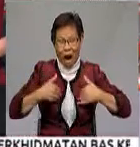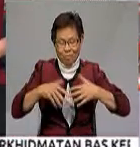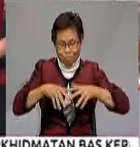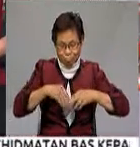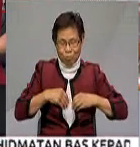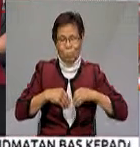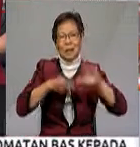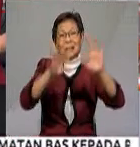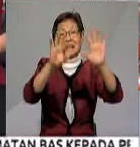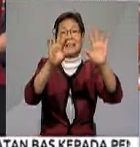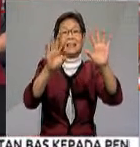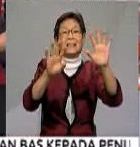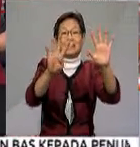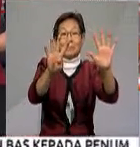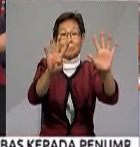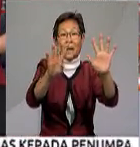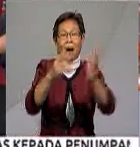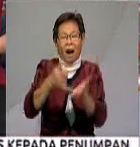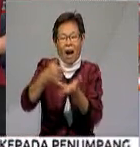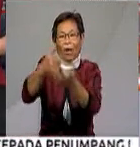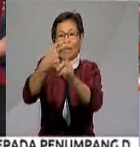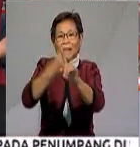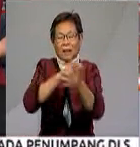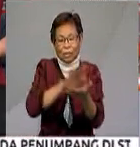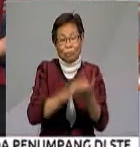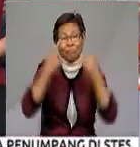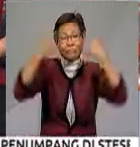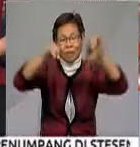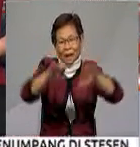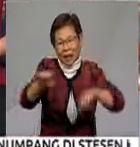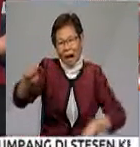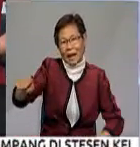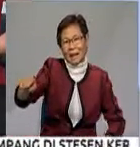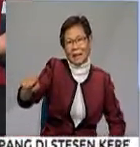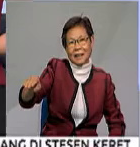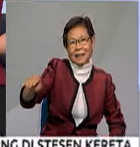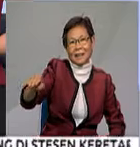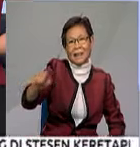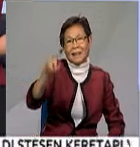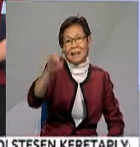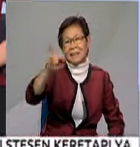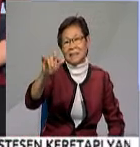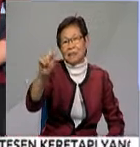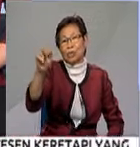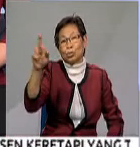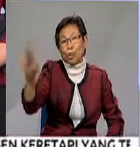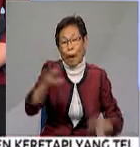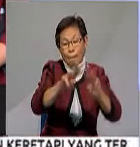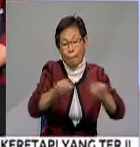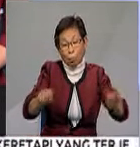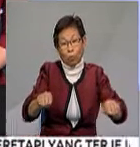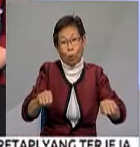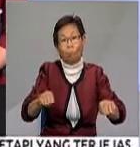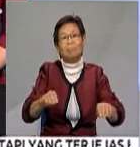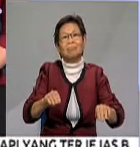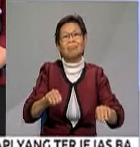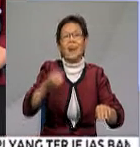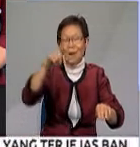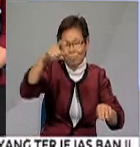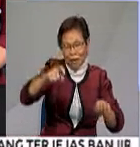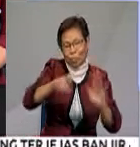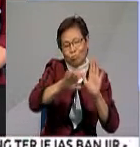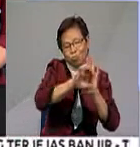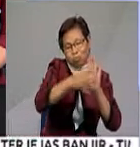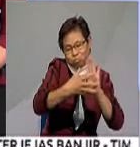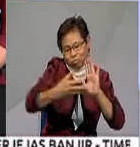menerima 9 lagi anugerah oleh pihak sekolah. Itu kejayaan adik Tejaswar Jayurajan, pelajar yang wajar dicontohi.